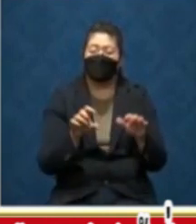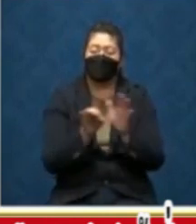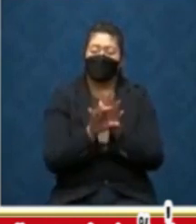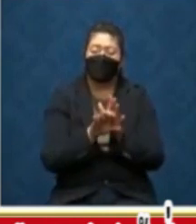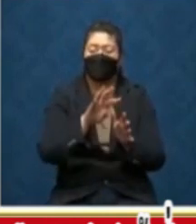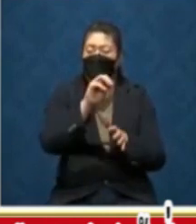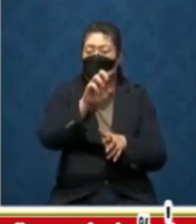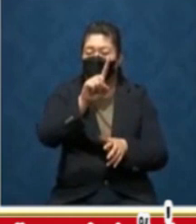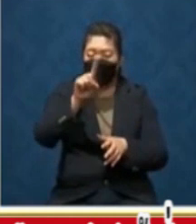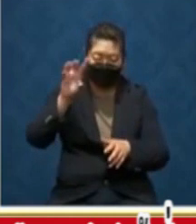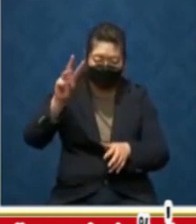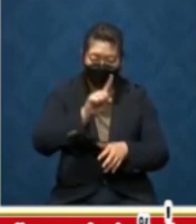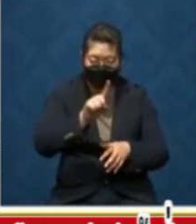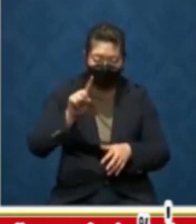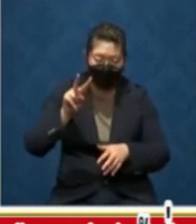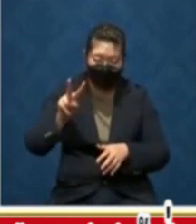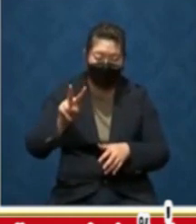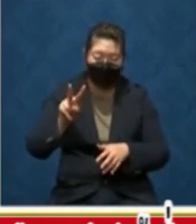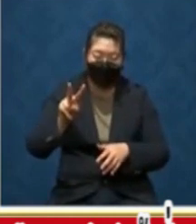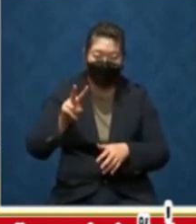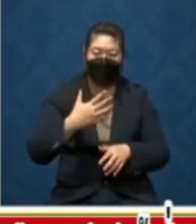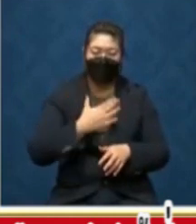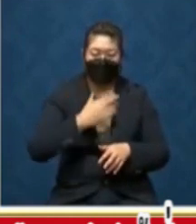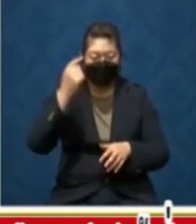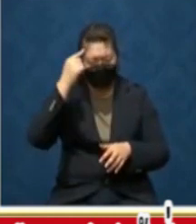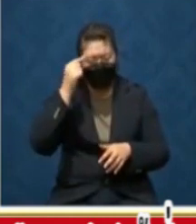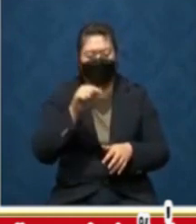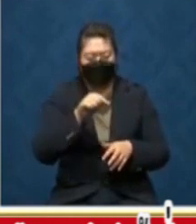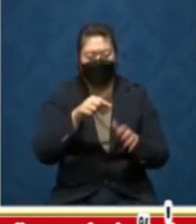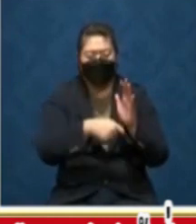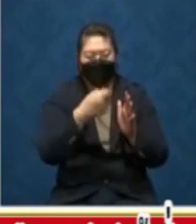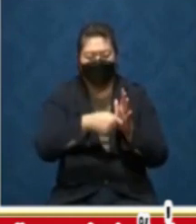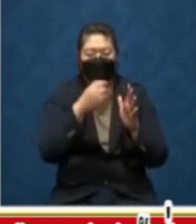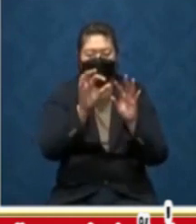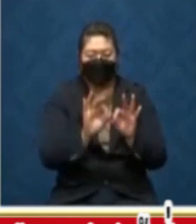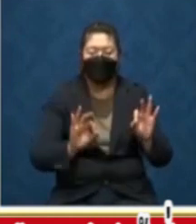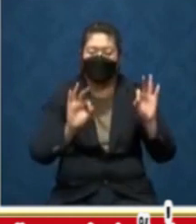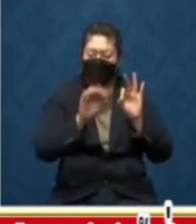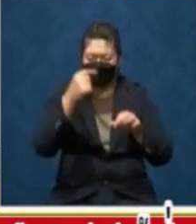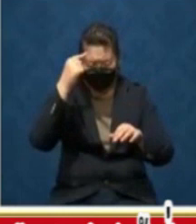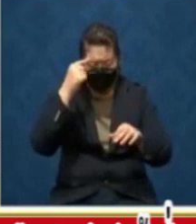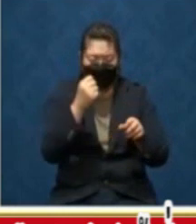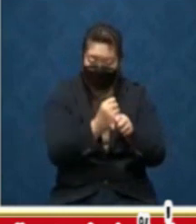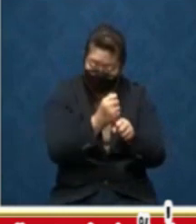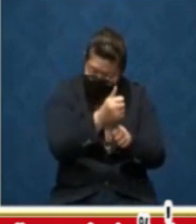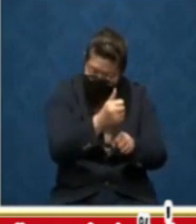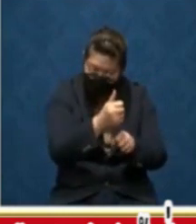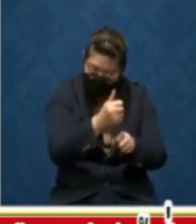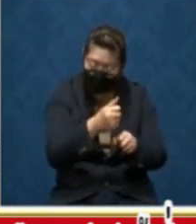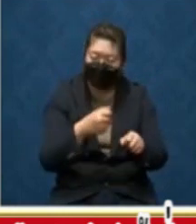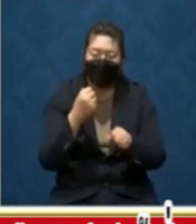112ผมคิดว่าเรื่องนี้ก็เป็นเหตุผลอะไรทำได้เราก็บอกว่าทำได้